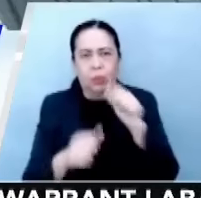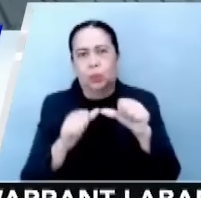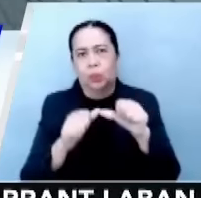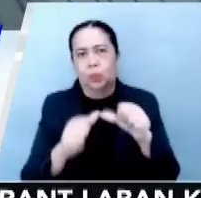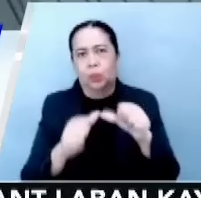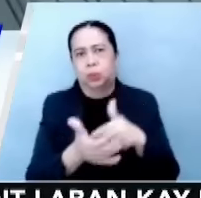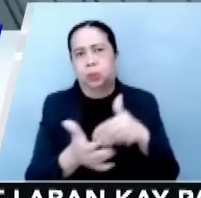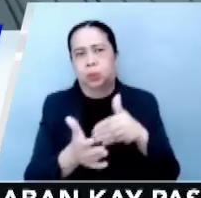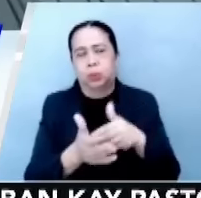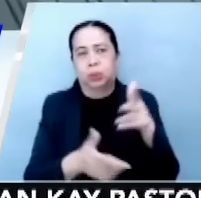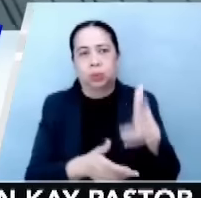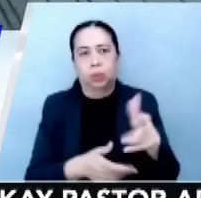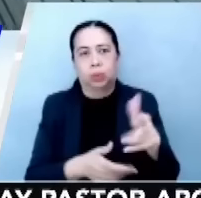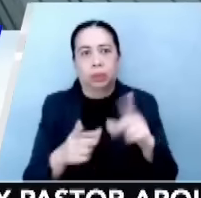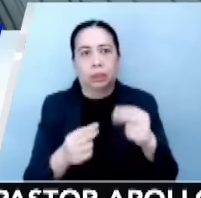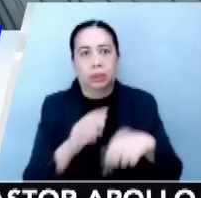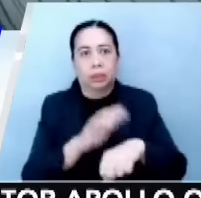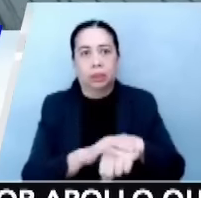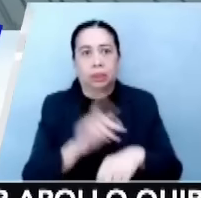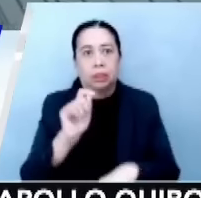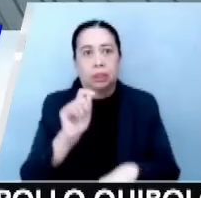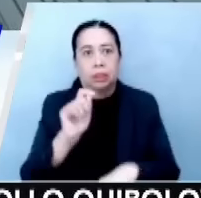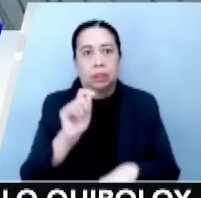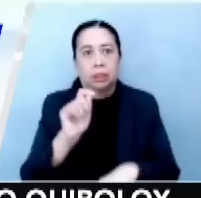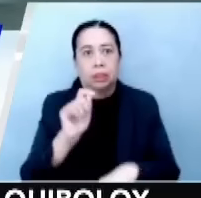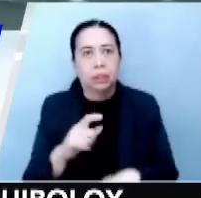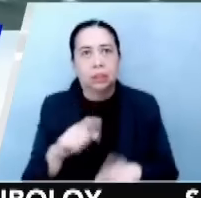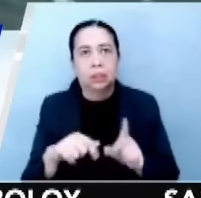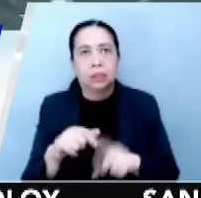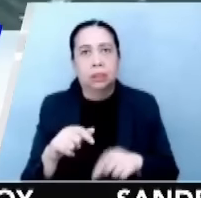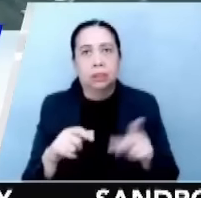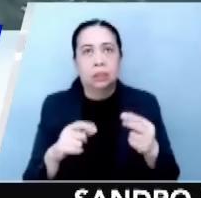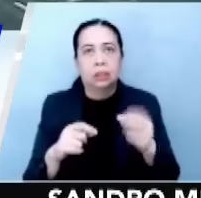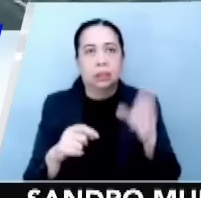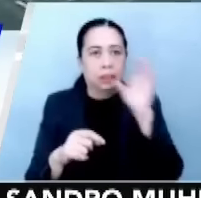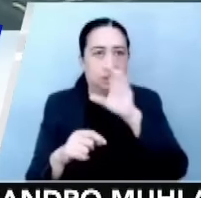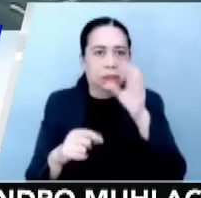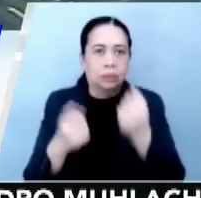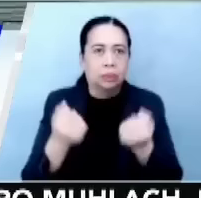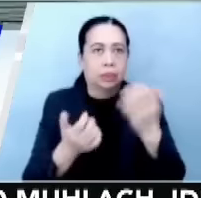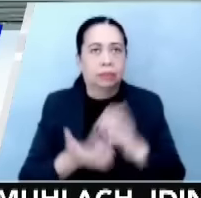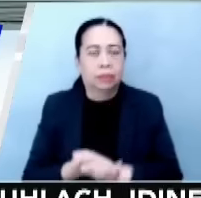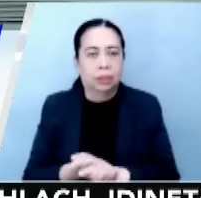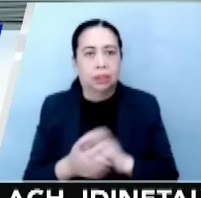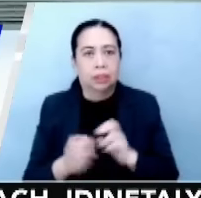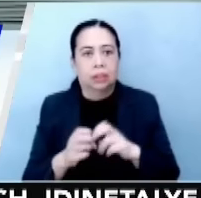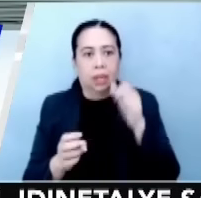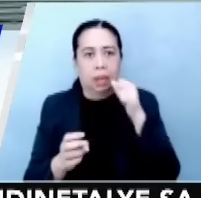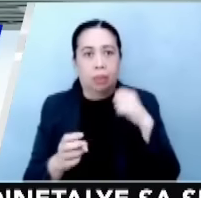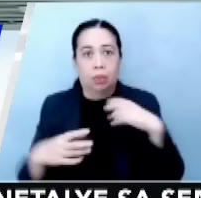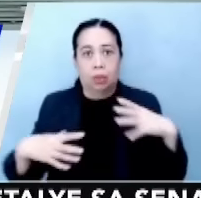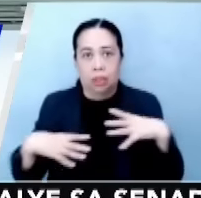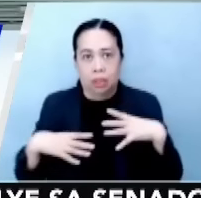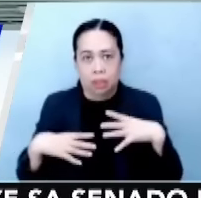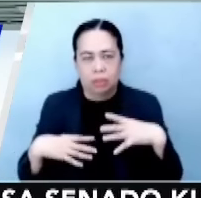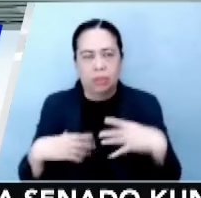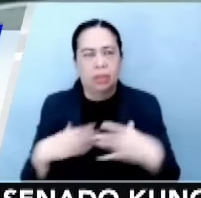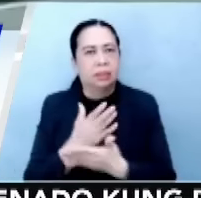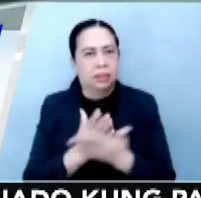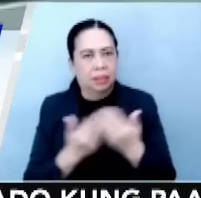ang isa niyang sinitang taxi, di mahanap ang driver. Kahit kahapon na holiday, may mangilan-ngilang nakaparad ang jeep